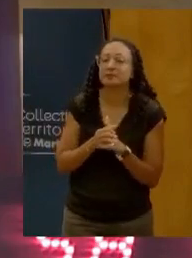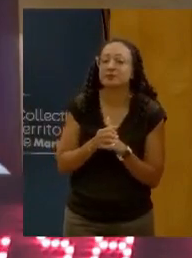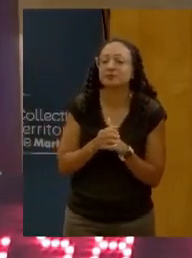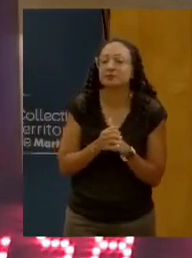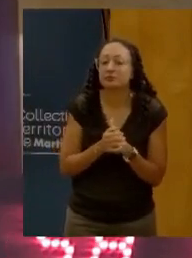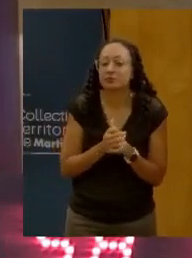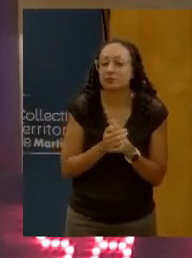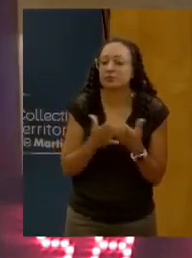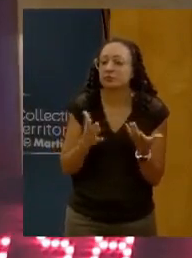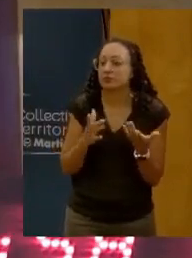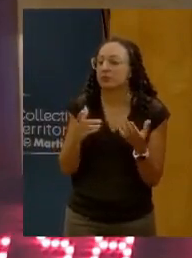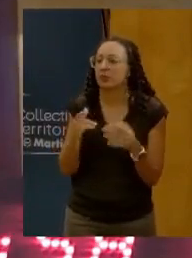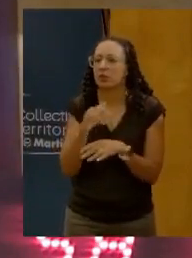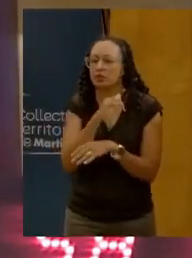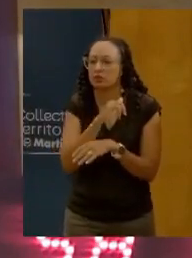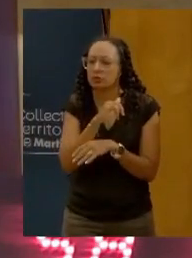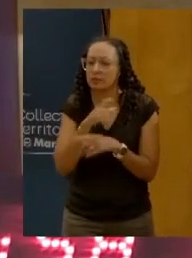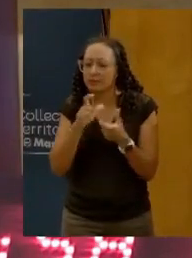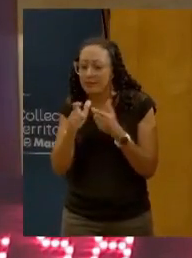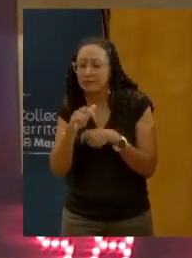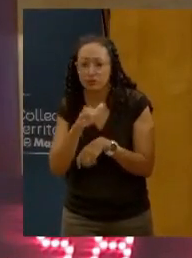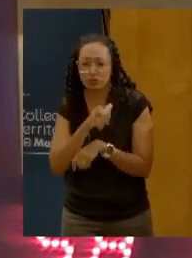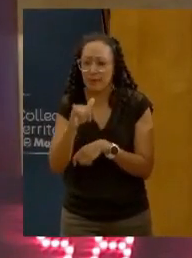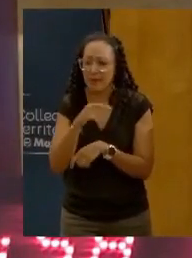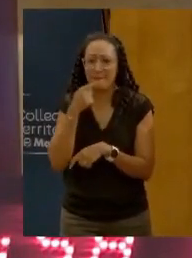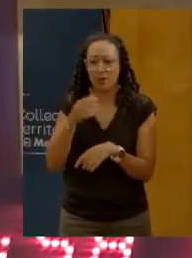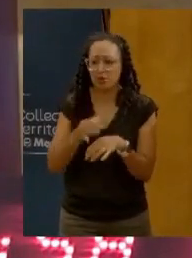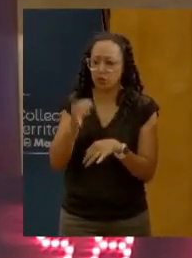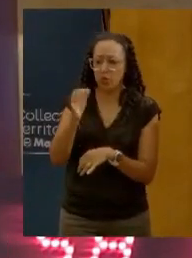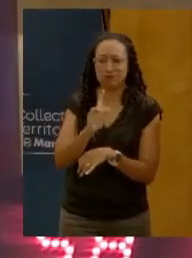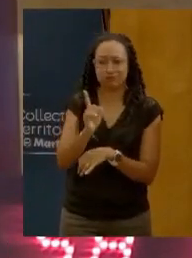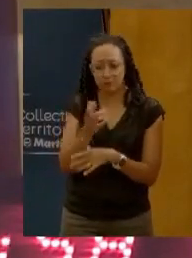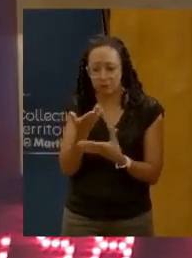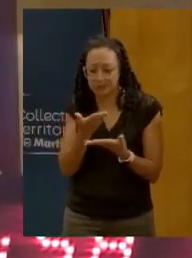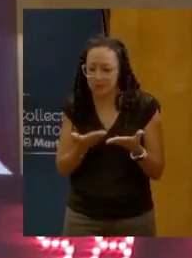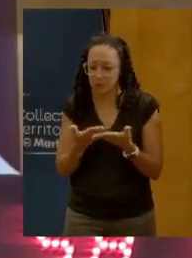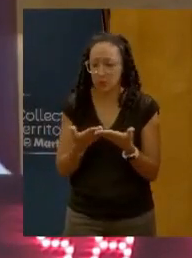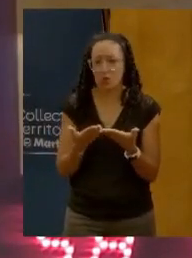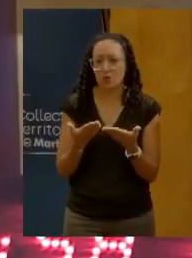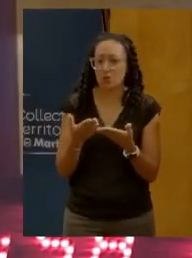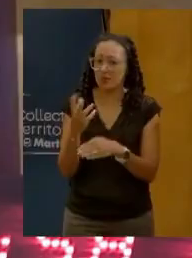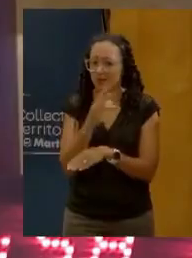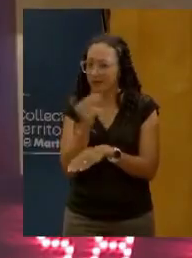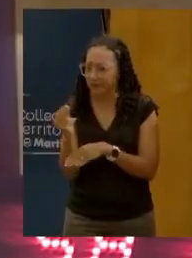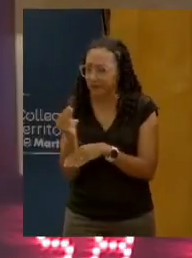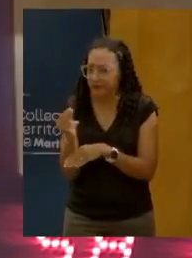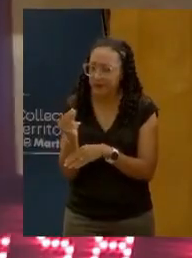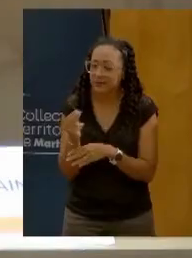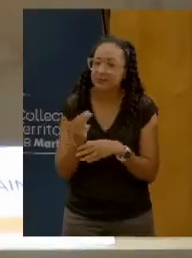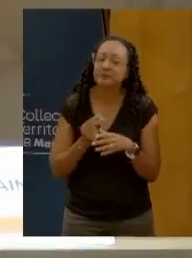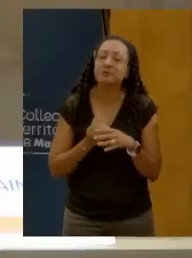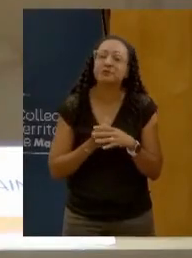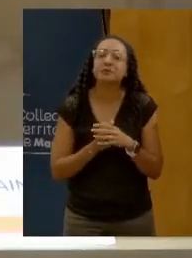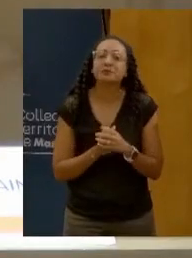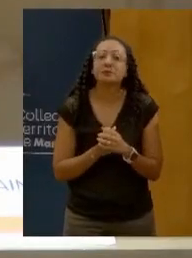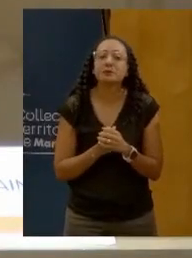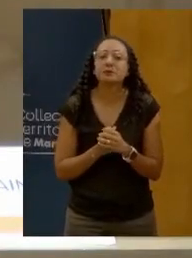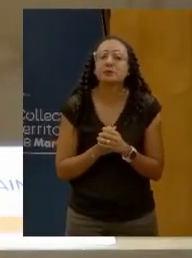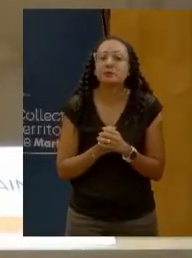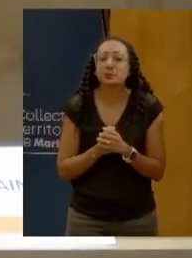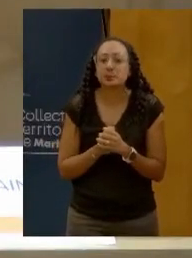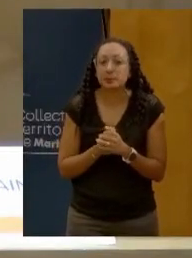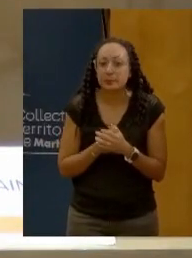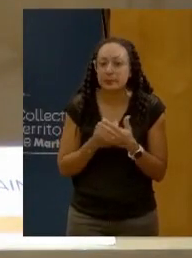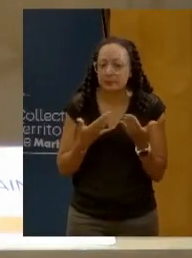Non, on n'a jamais trop parlé de ce dossier parce que je considère que la situation est grave. Je ne parle pas des primes qu'il